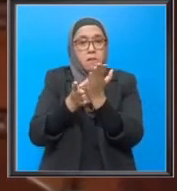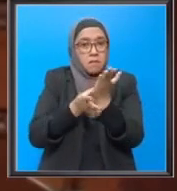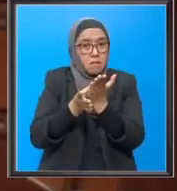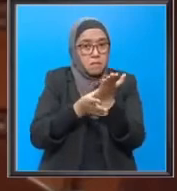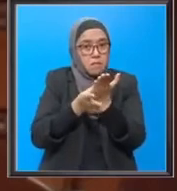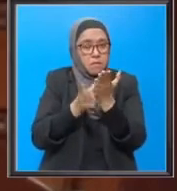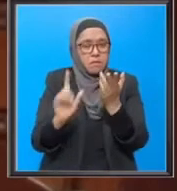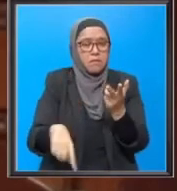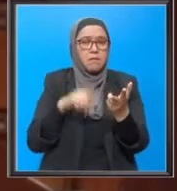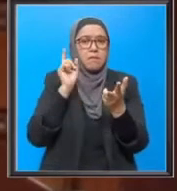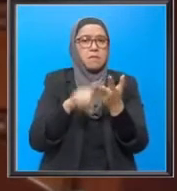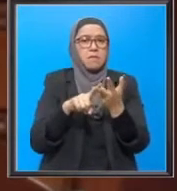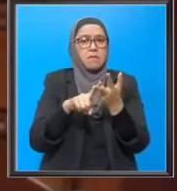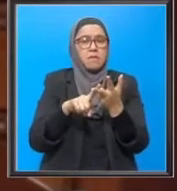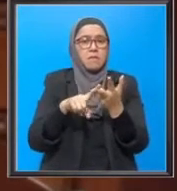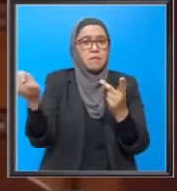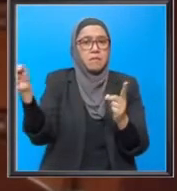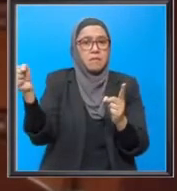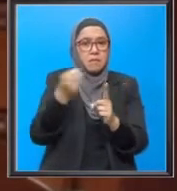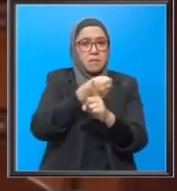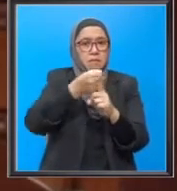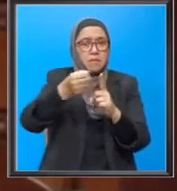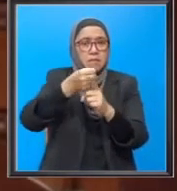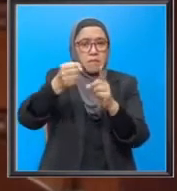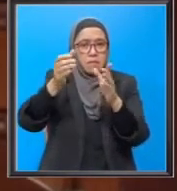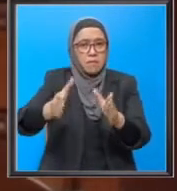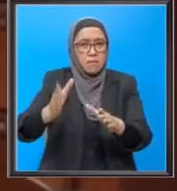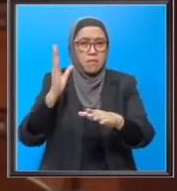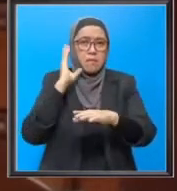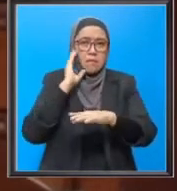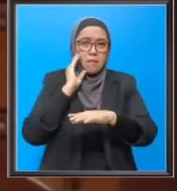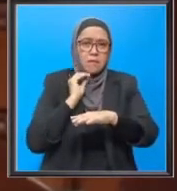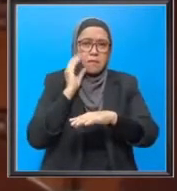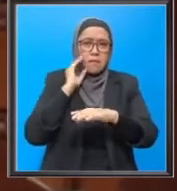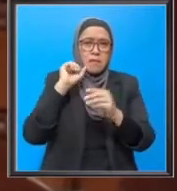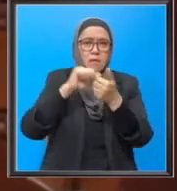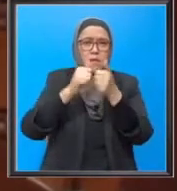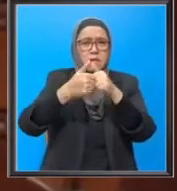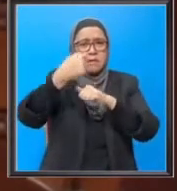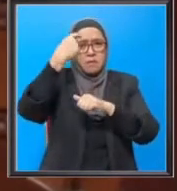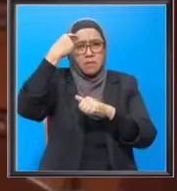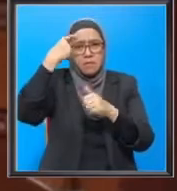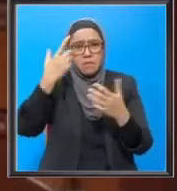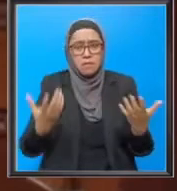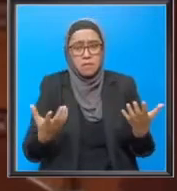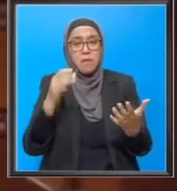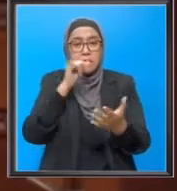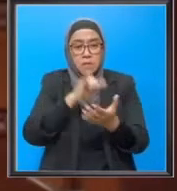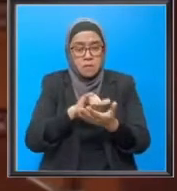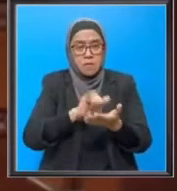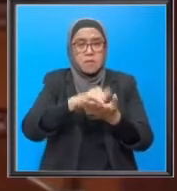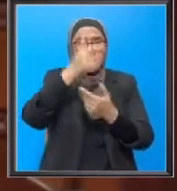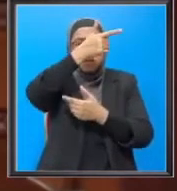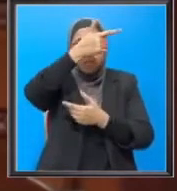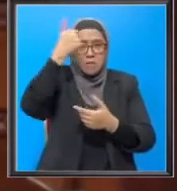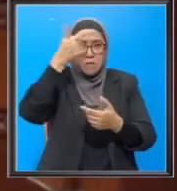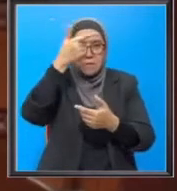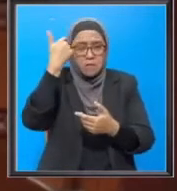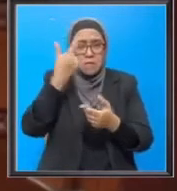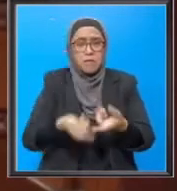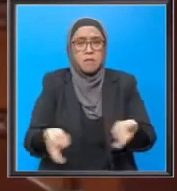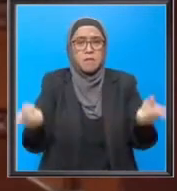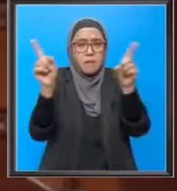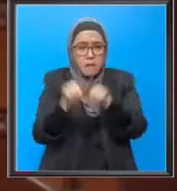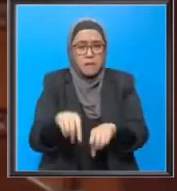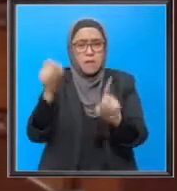yang ketiga bendera mengalami masa dan mental itu diantara Puncak uttamo yang kita dapati menjadi Puncak kepada pelakunya peneraan